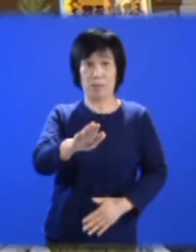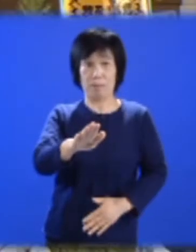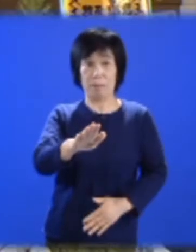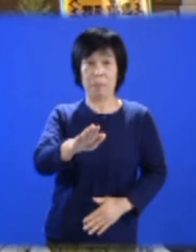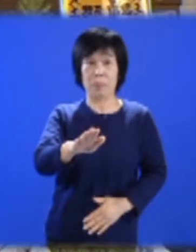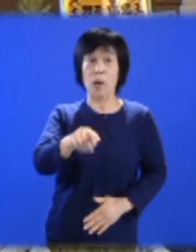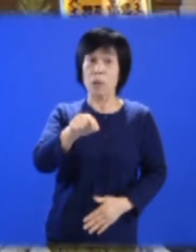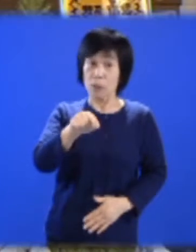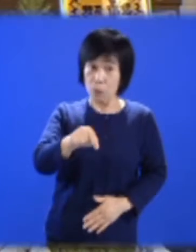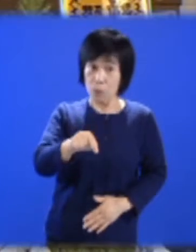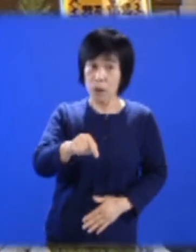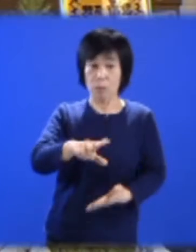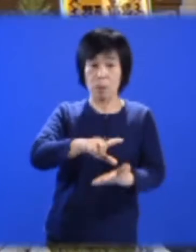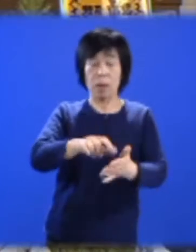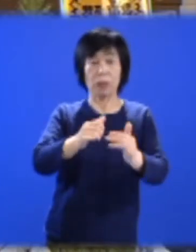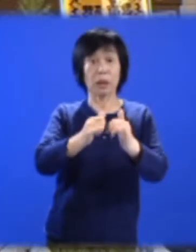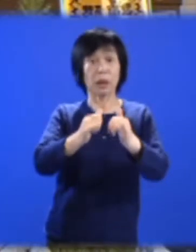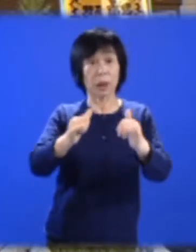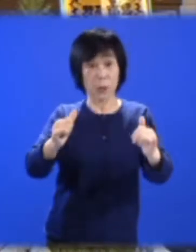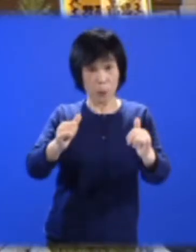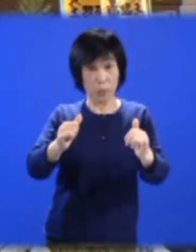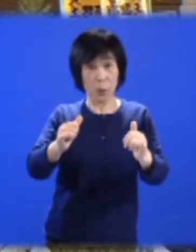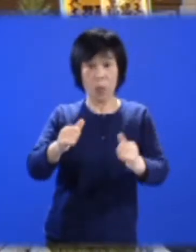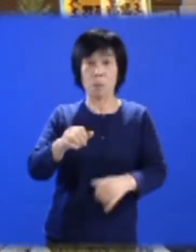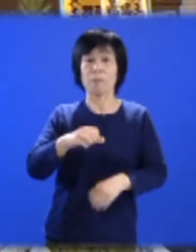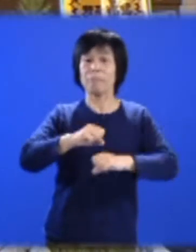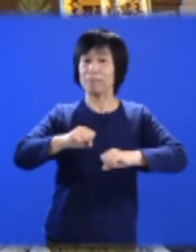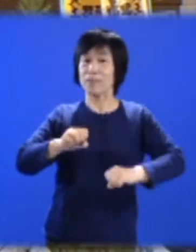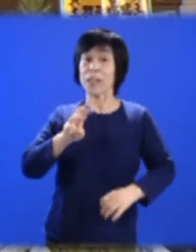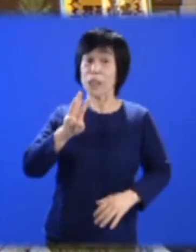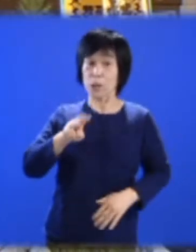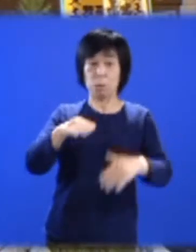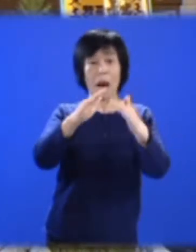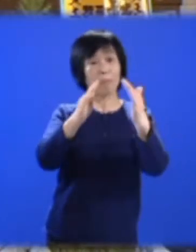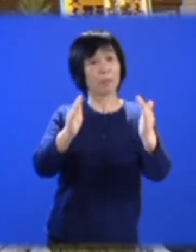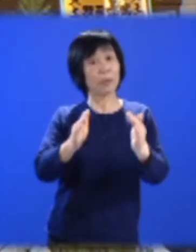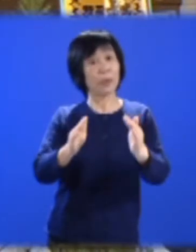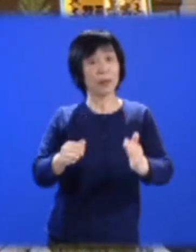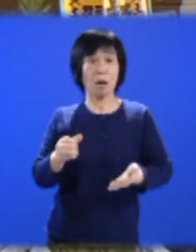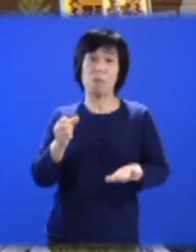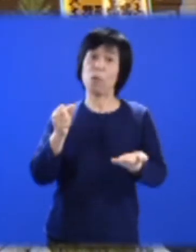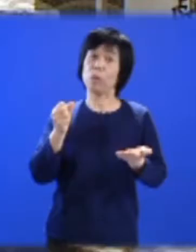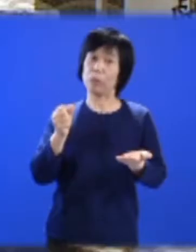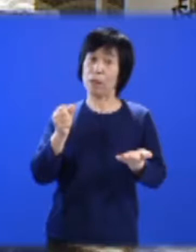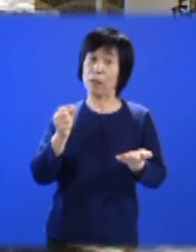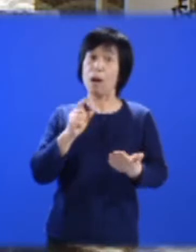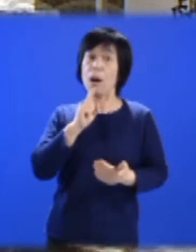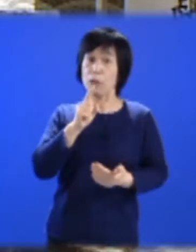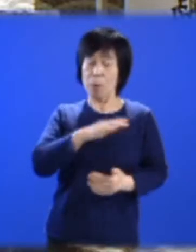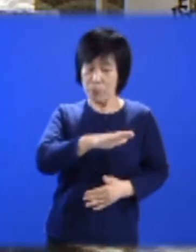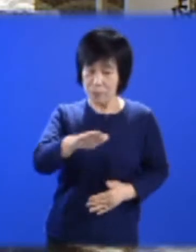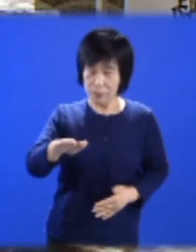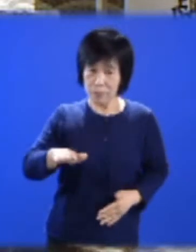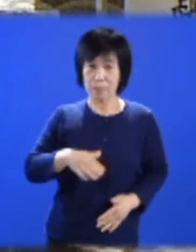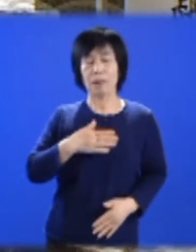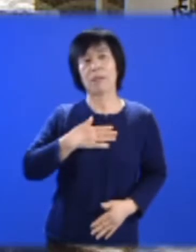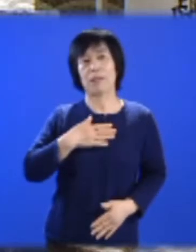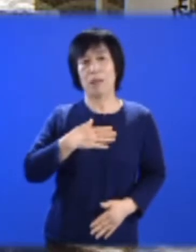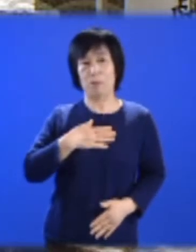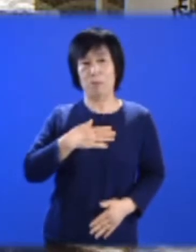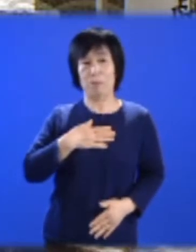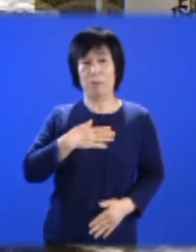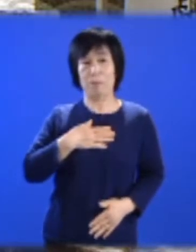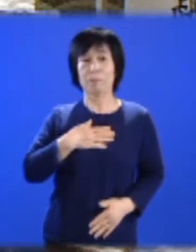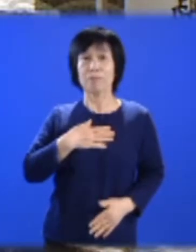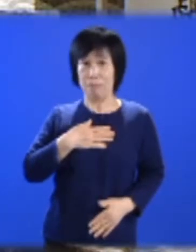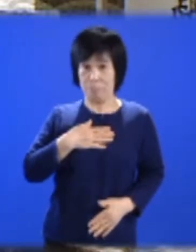人たちには生桑の毘沙門さんとして親しまれていますよ。実はここからの